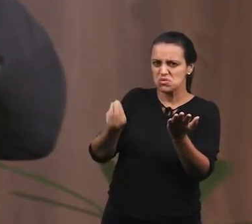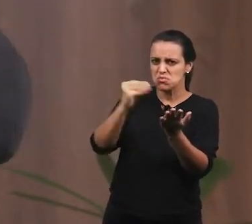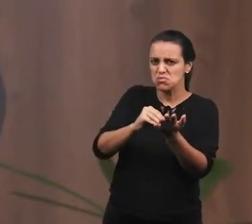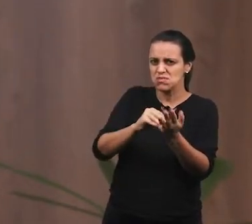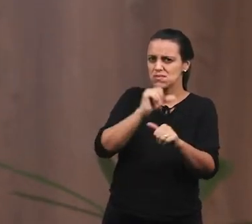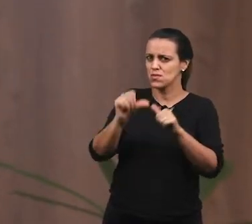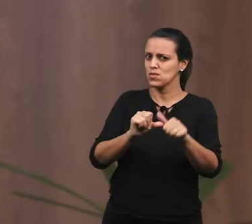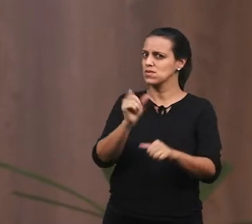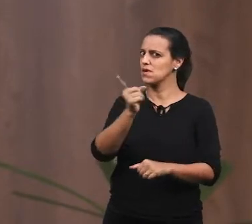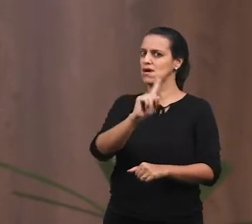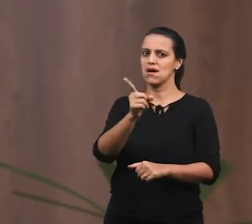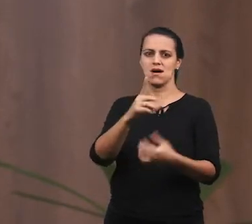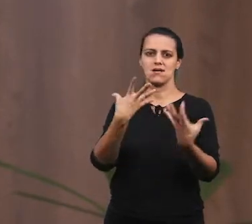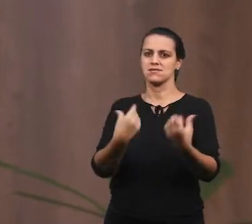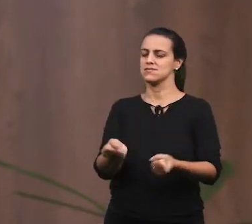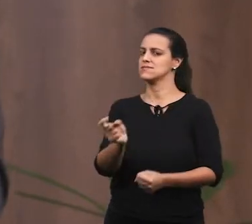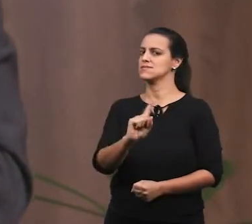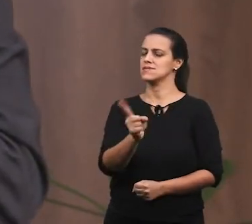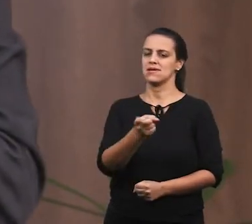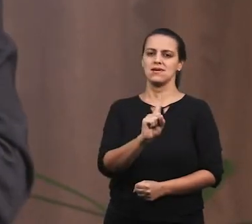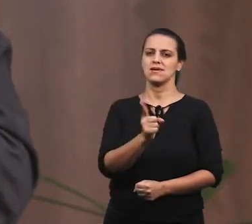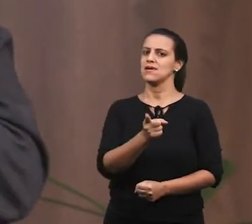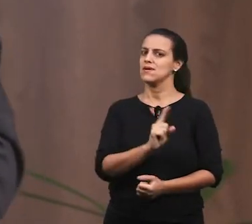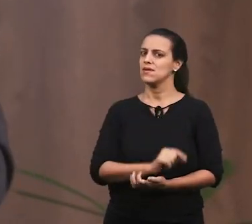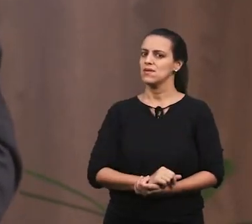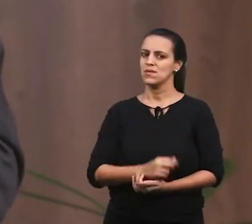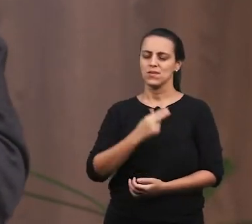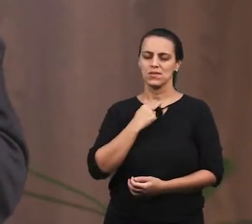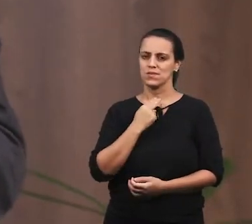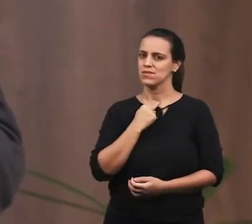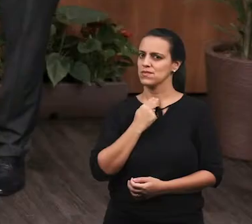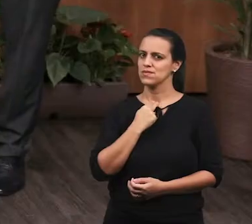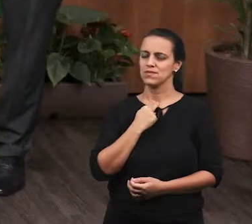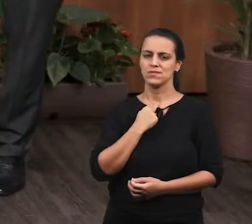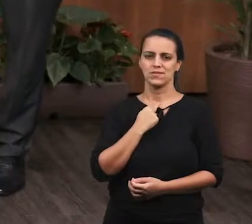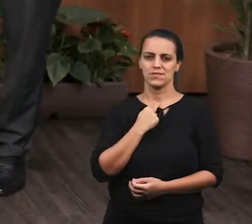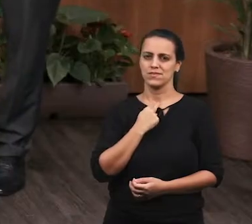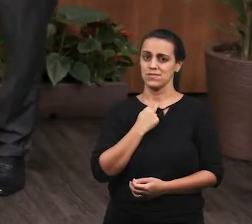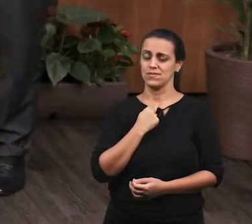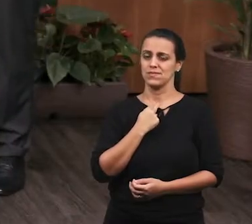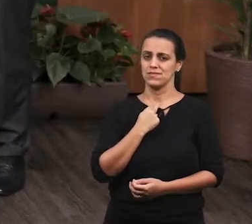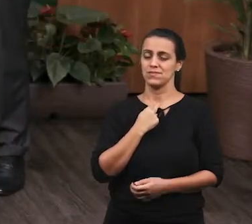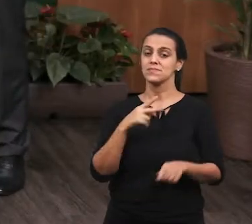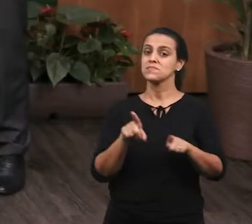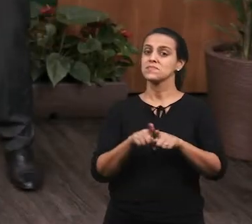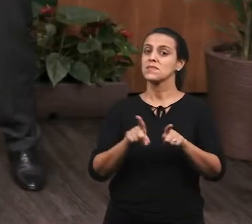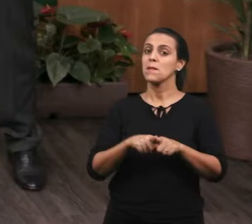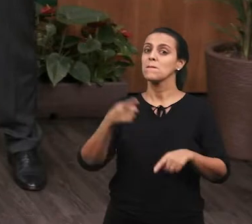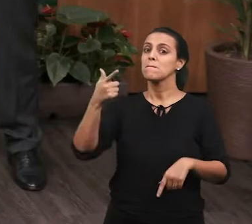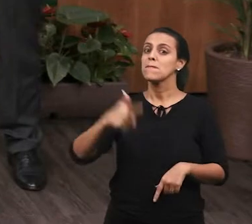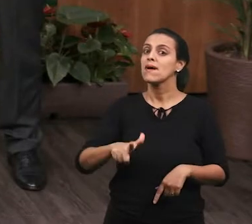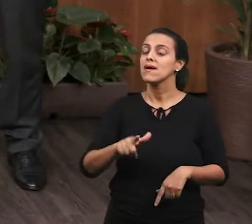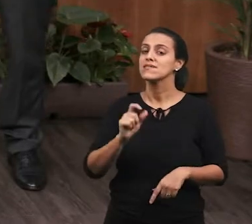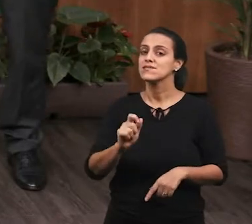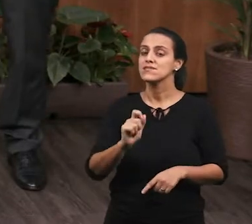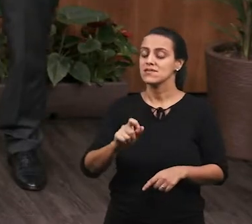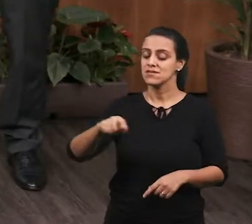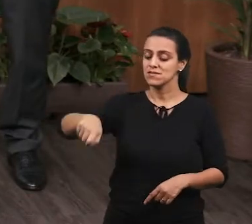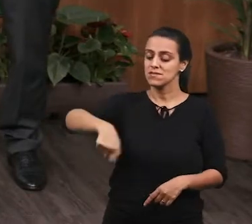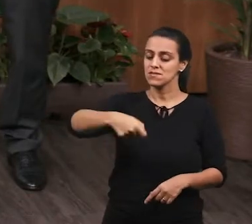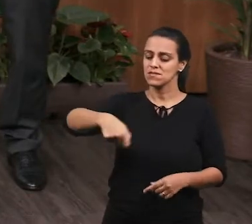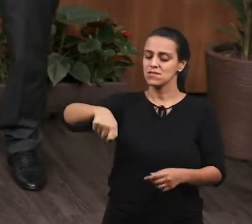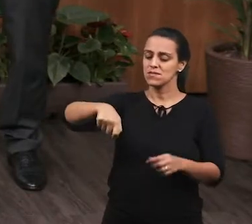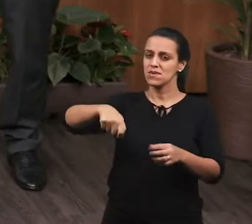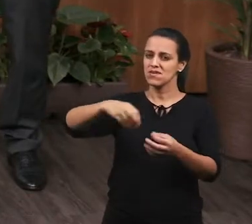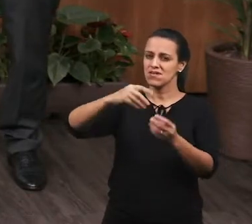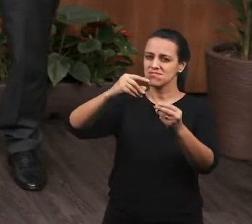Бог не принимает ничего другого, кроме того, что Он открывает в Своем Слове. И также курение